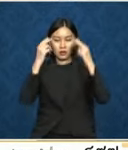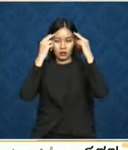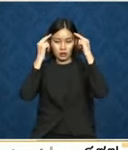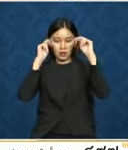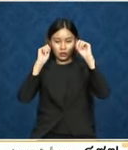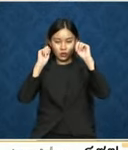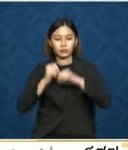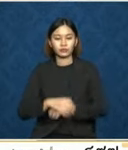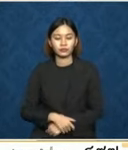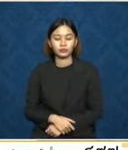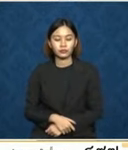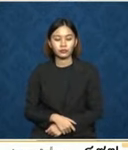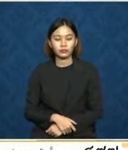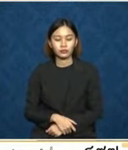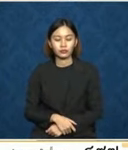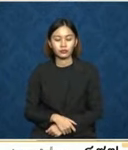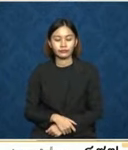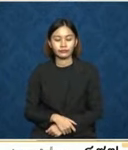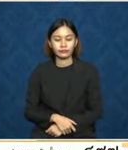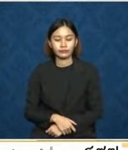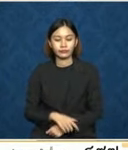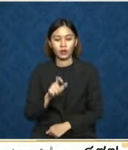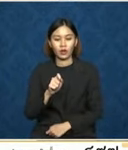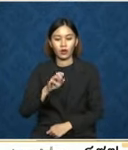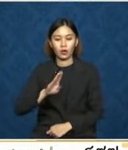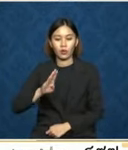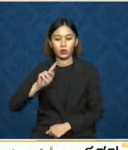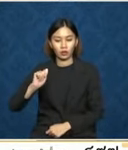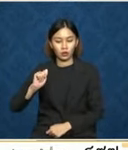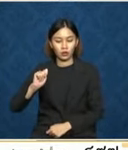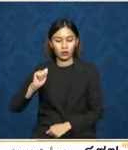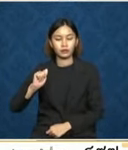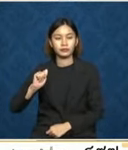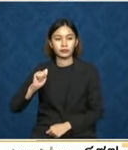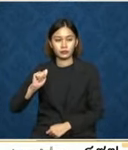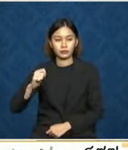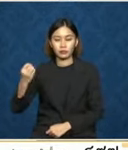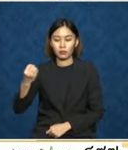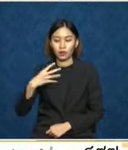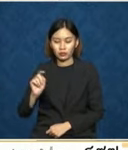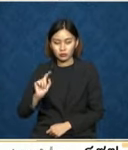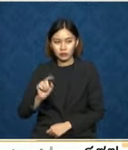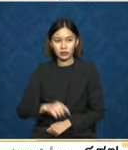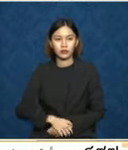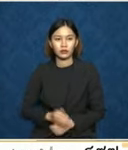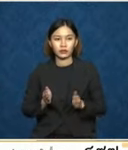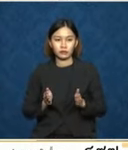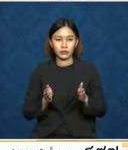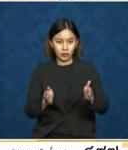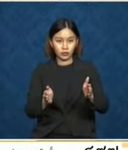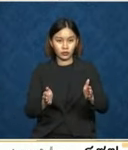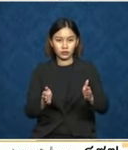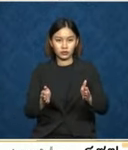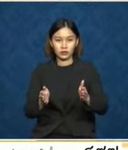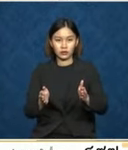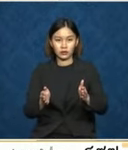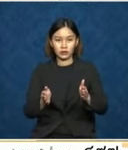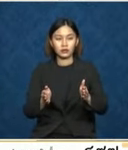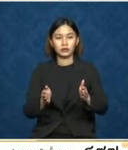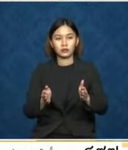ธีรพงษ์โมราเดชนายกองค์การบริหารส่วนตำบบลบ้านก้องนะคะว่าถนนสายบ้าน